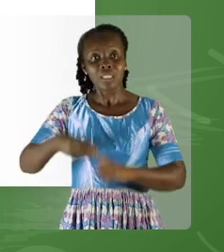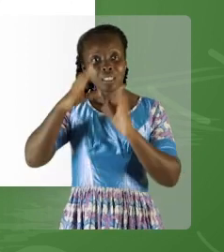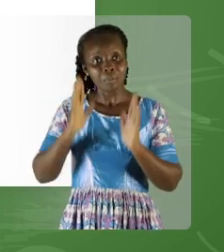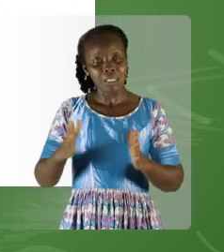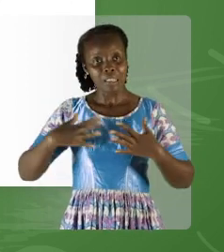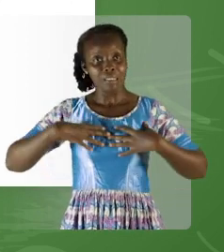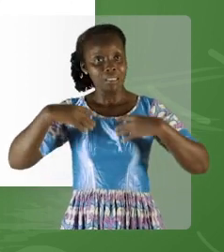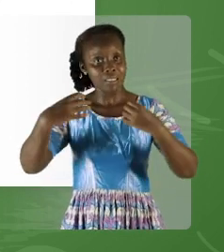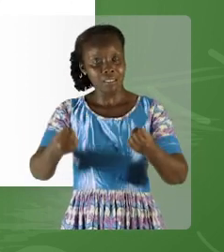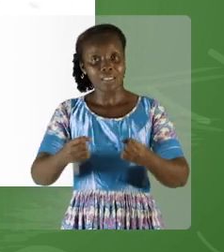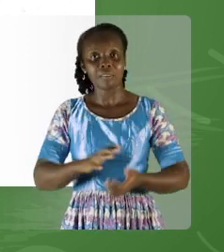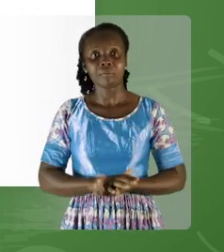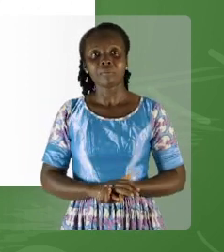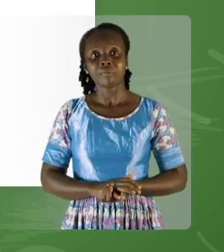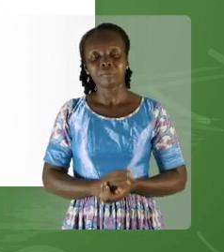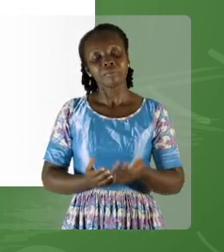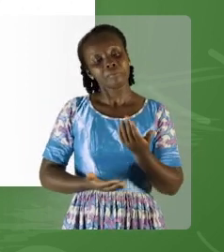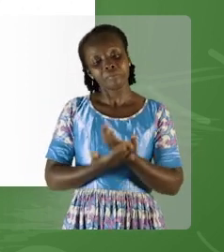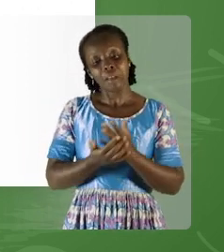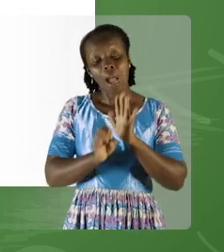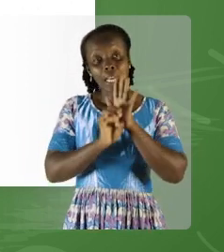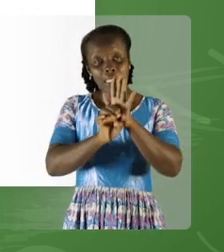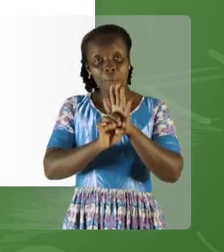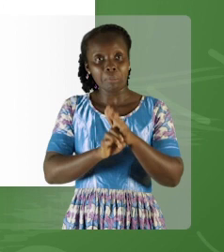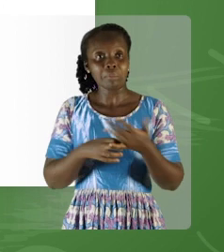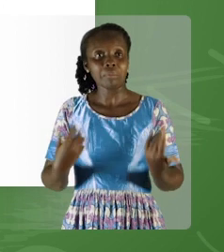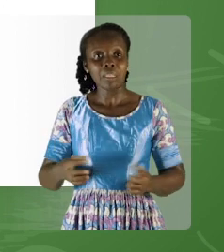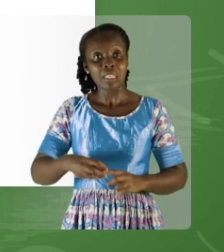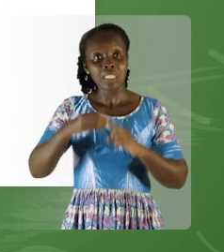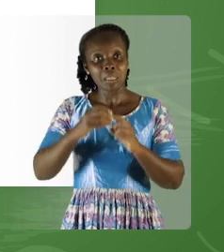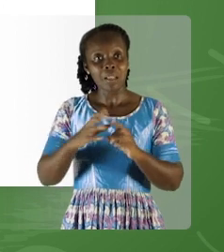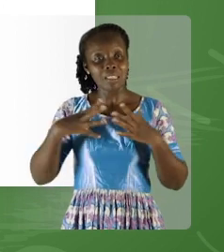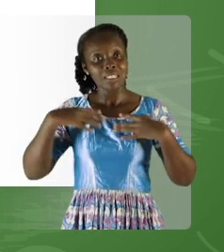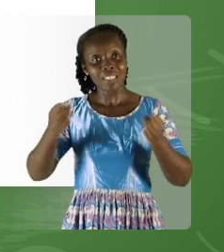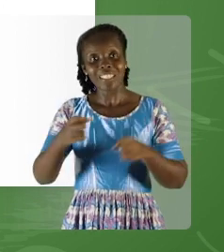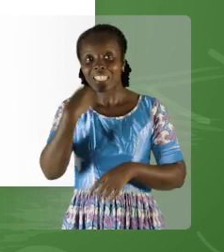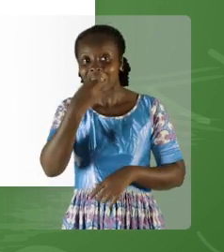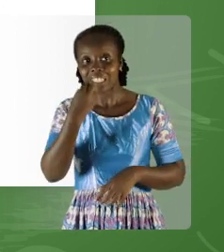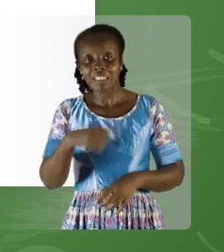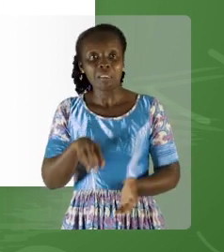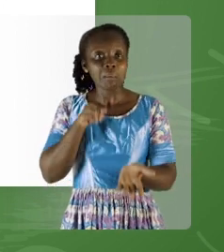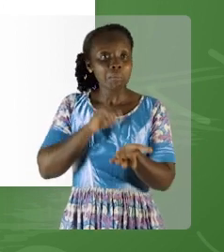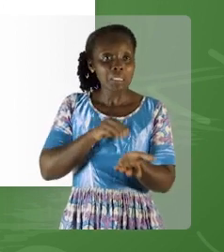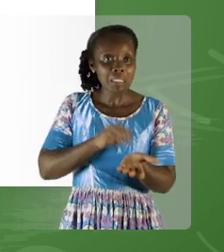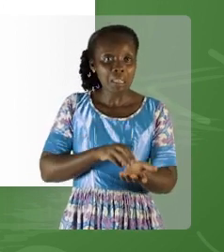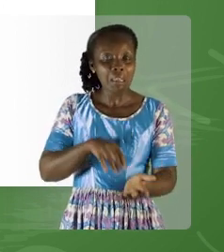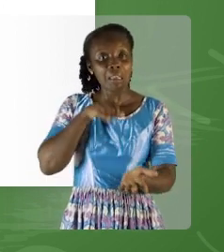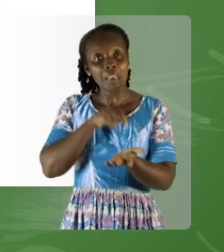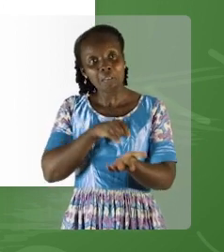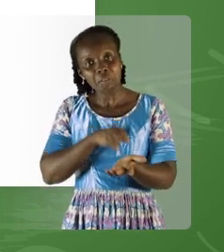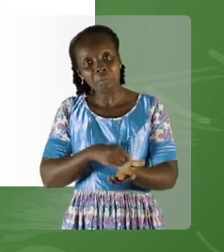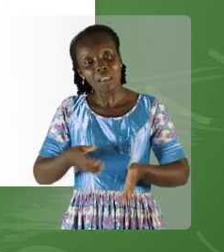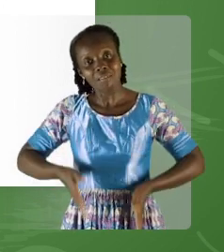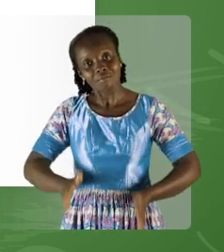d'un spécialiste de santé. Nous pouvons citer un médecin, un